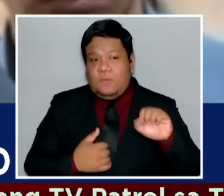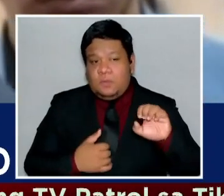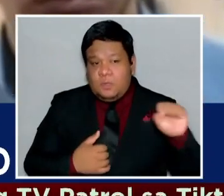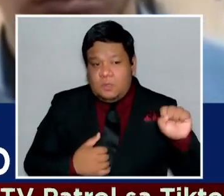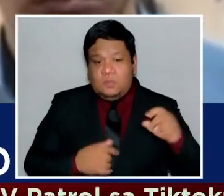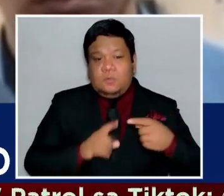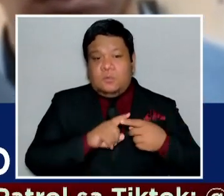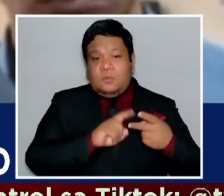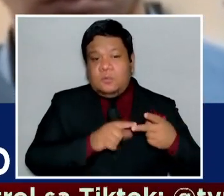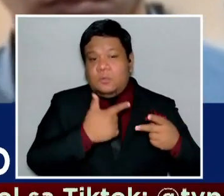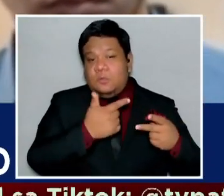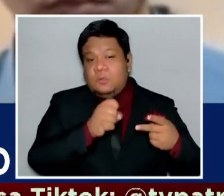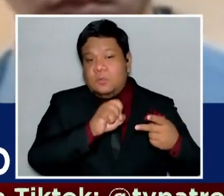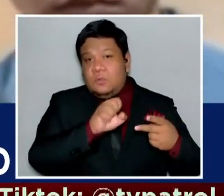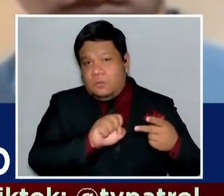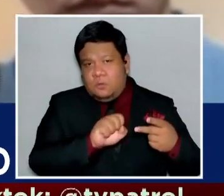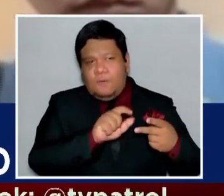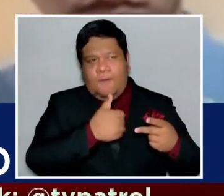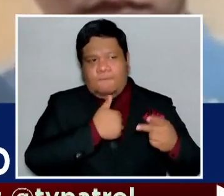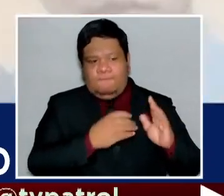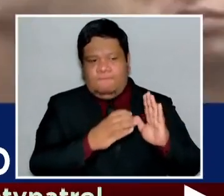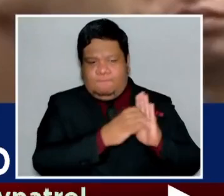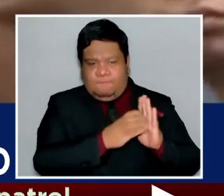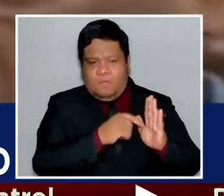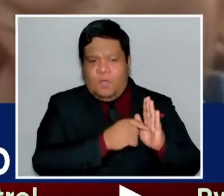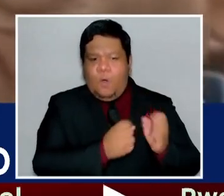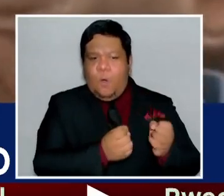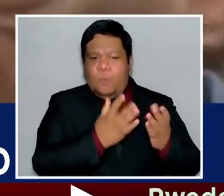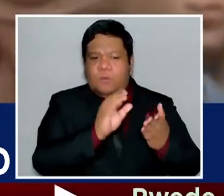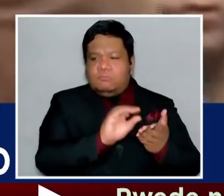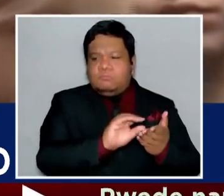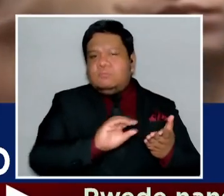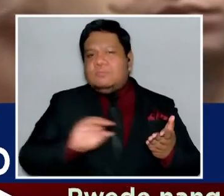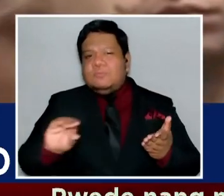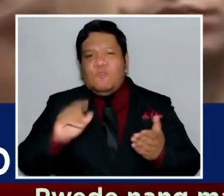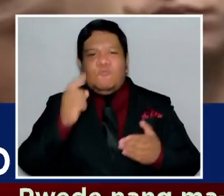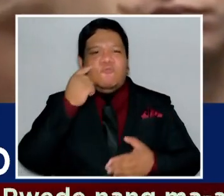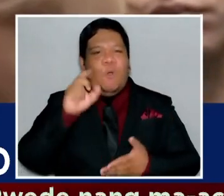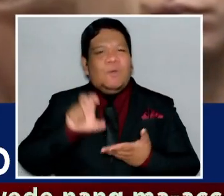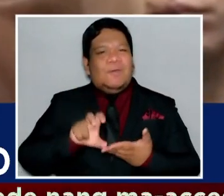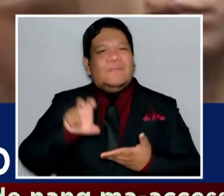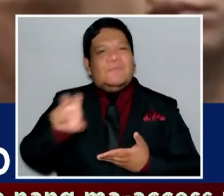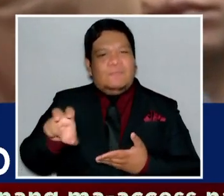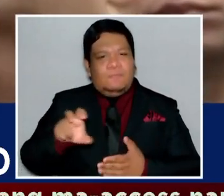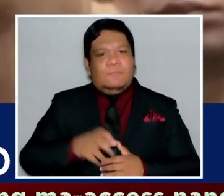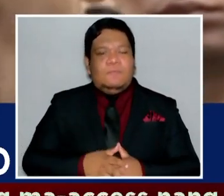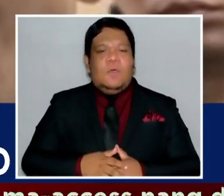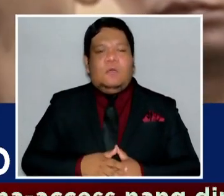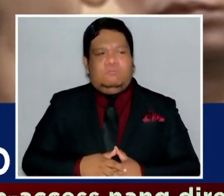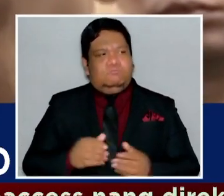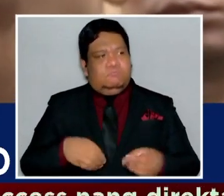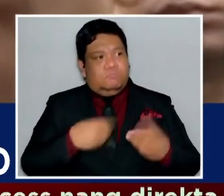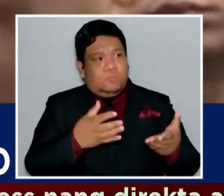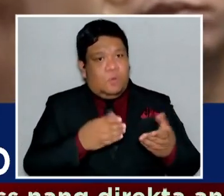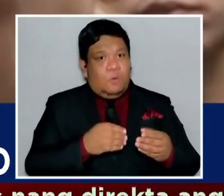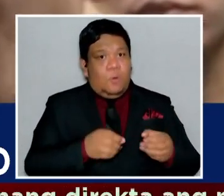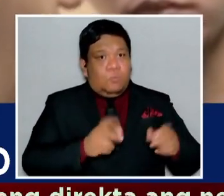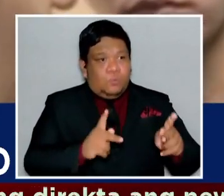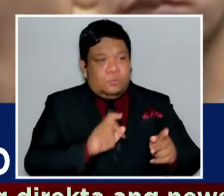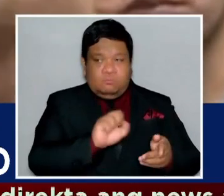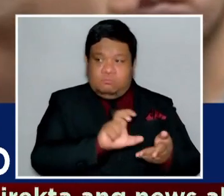magkano pwede nilang invest outside. I feel giving them an opportunity to invest in an infrastructure project.